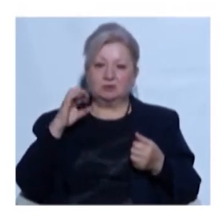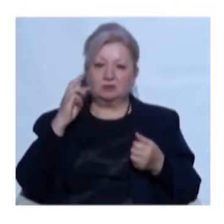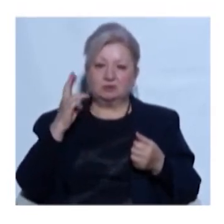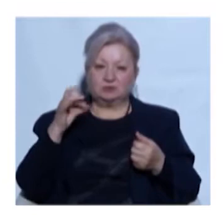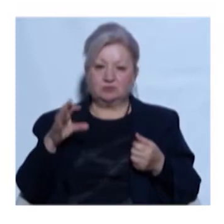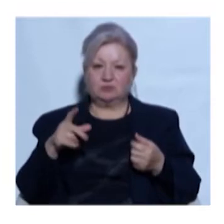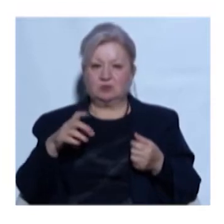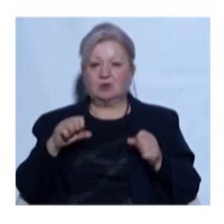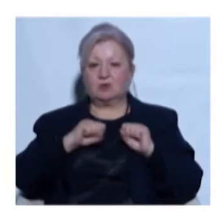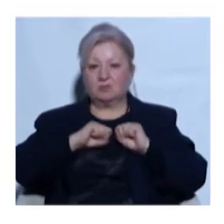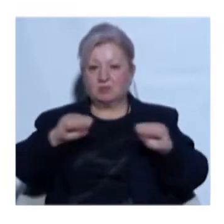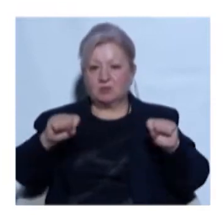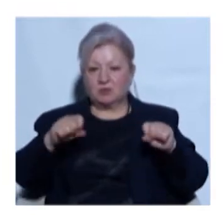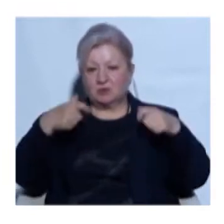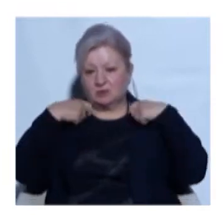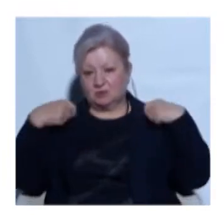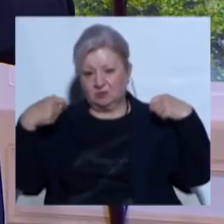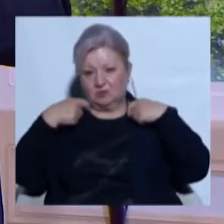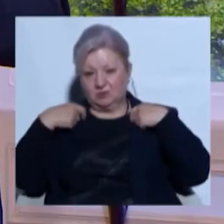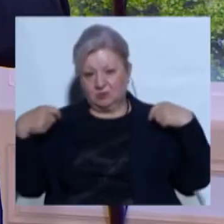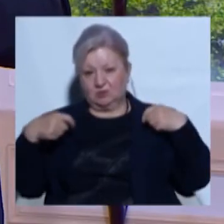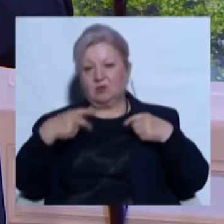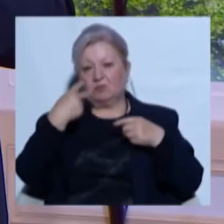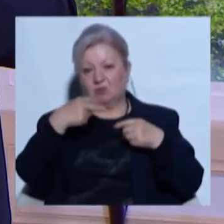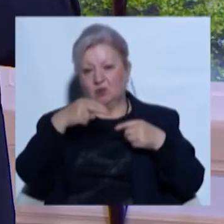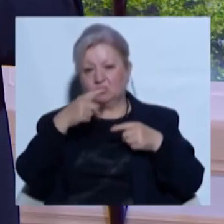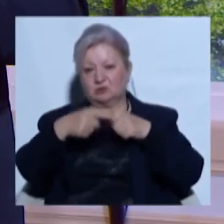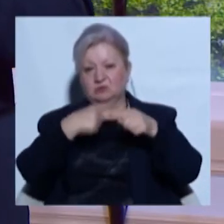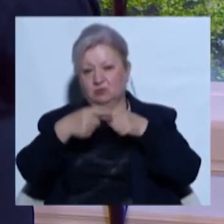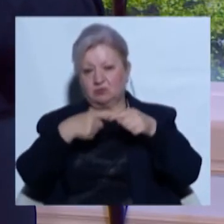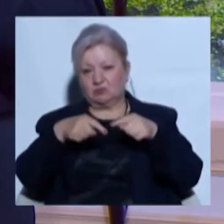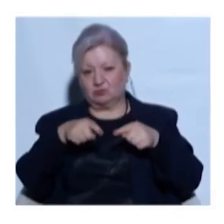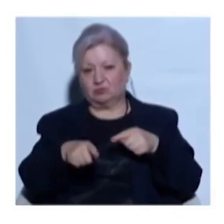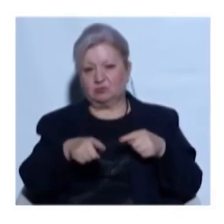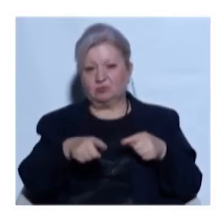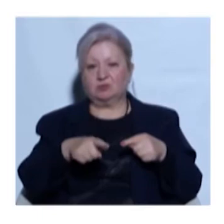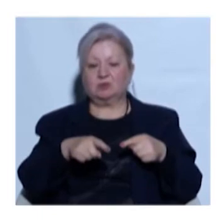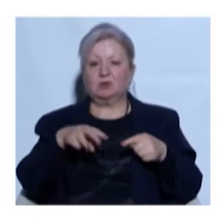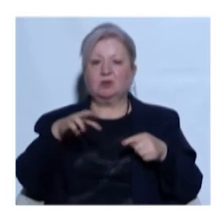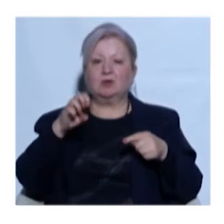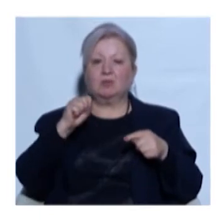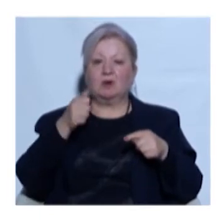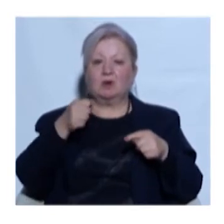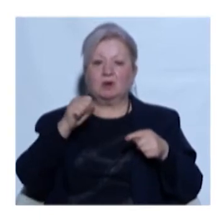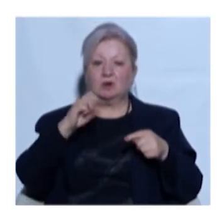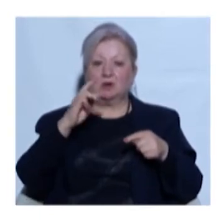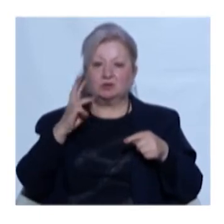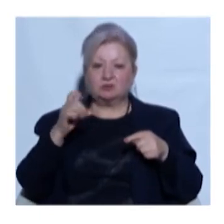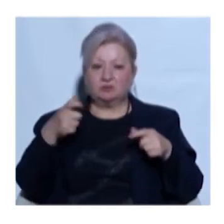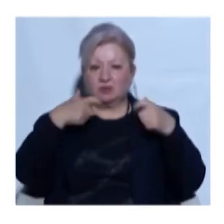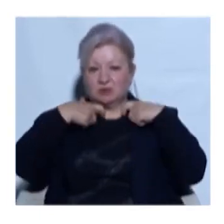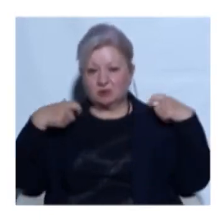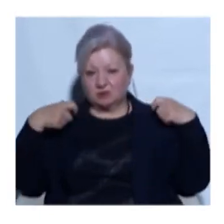გმირი იუნკერები. უკვე მე-20 საუკუნეში ვართ. მარო მაყაშვილი.